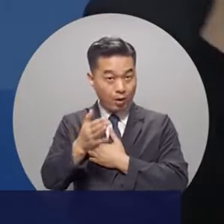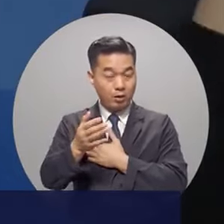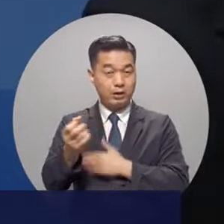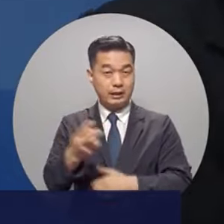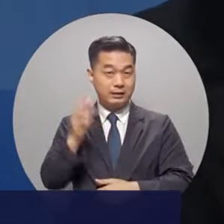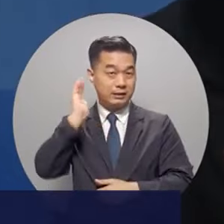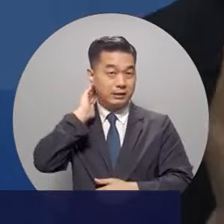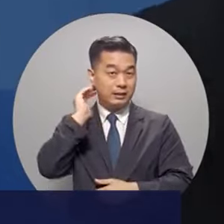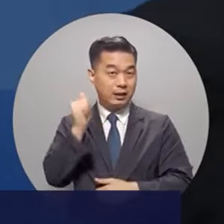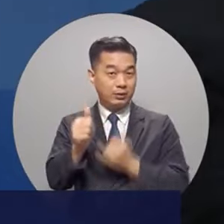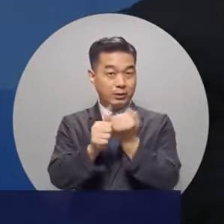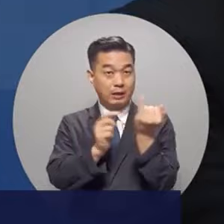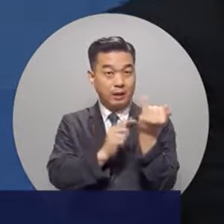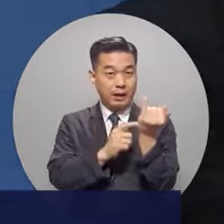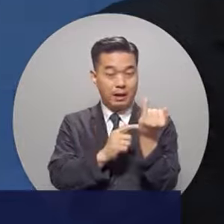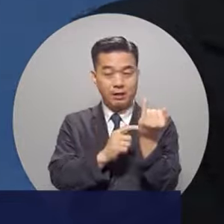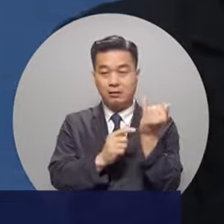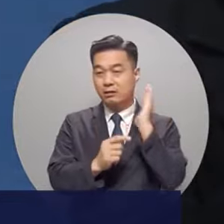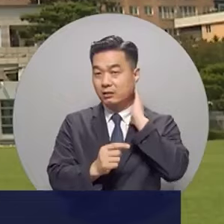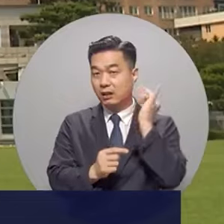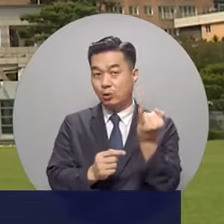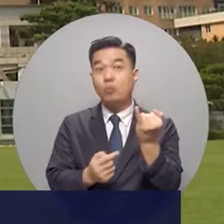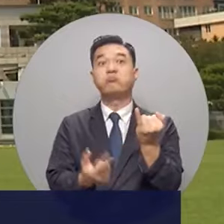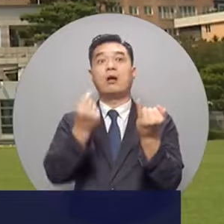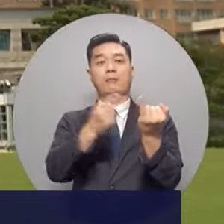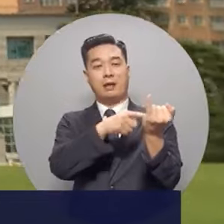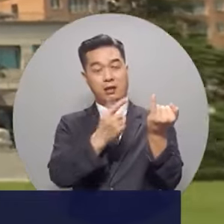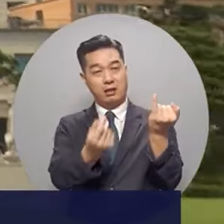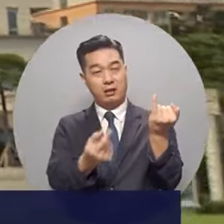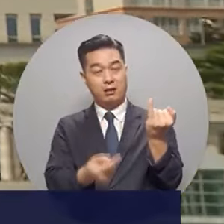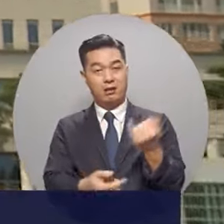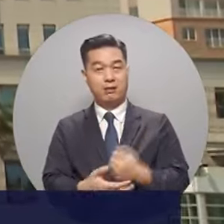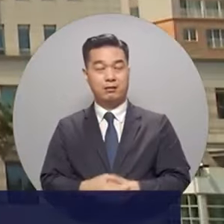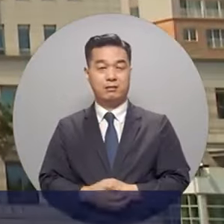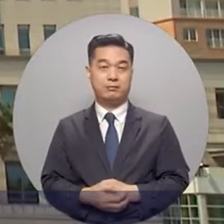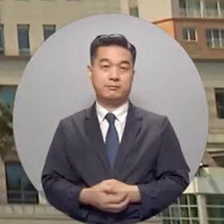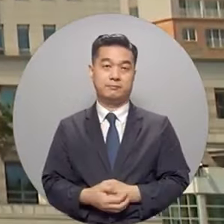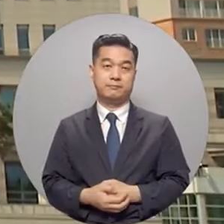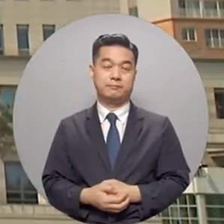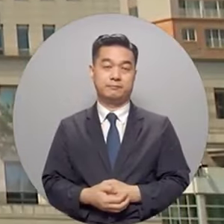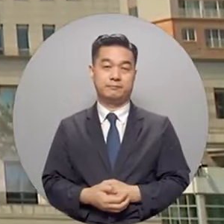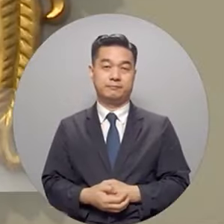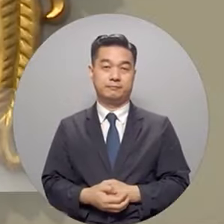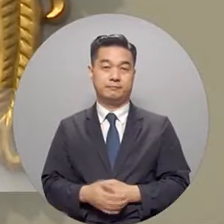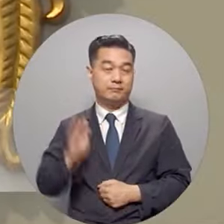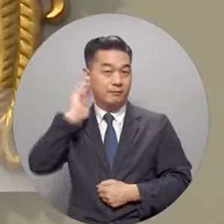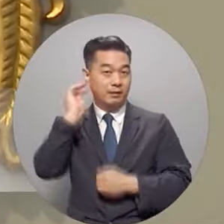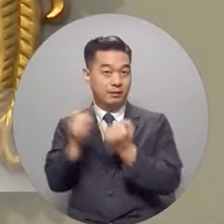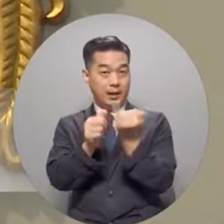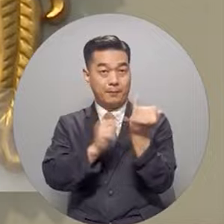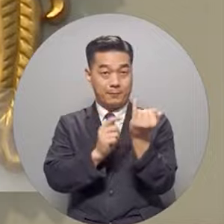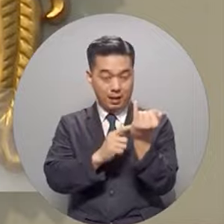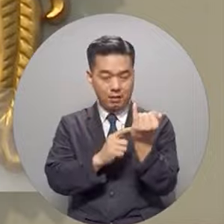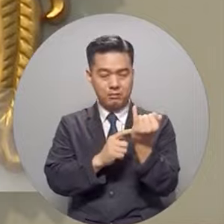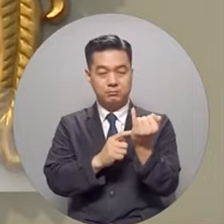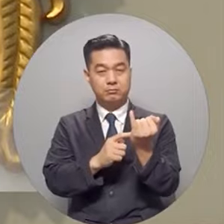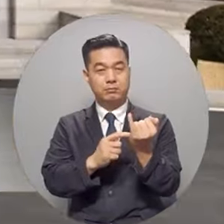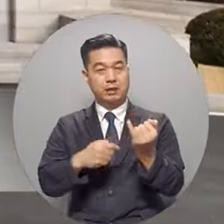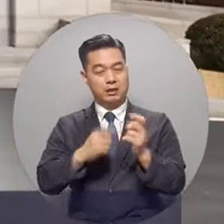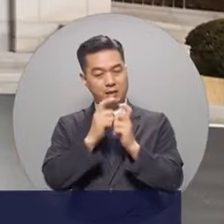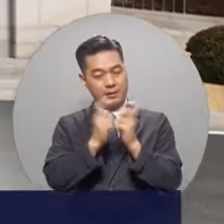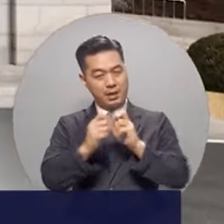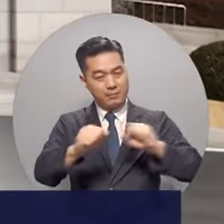놀이를 시작하는 모양입니다 대통령실은 김여사의 단독 행보와 관련해 공식 대응을 자제하면서도